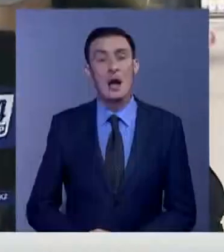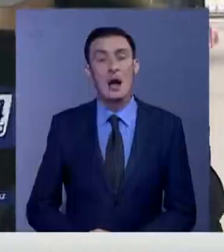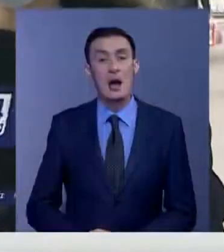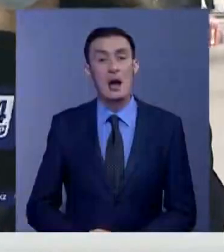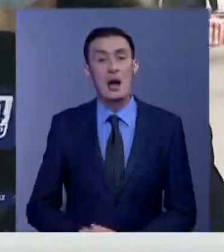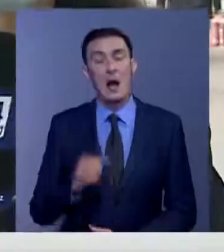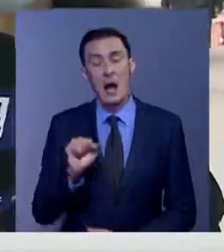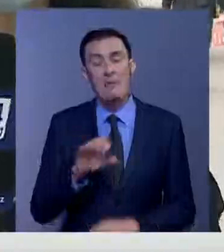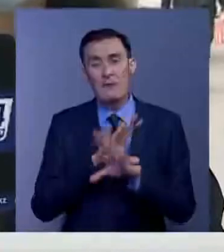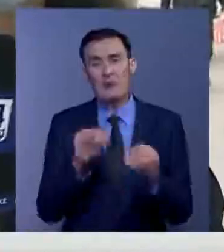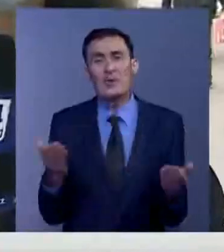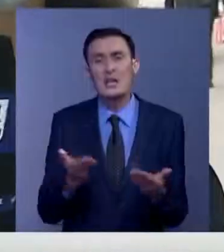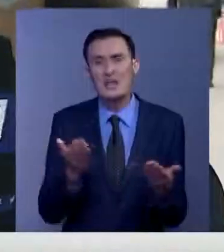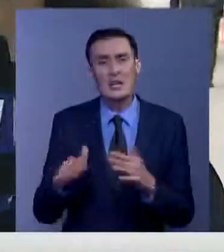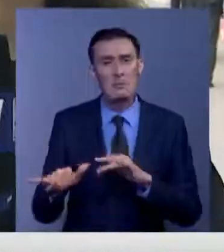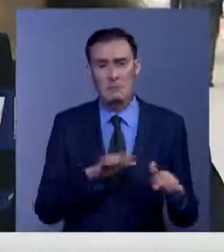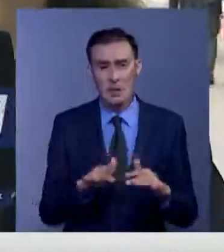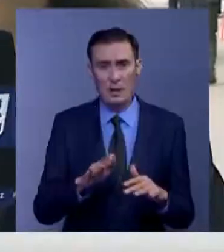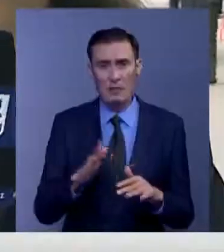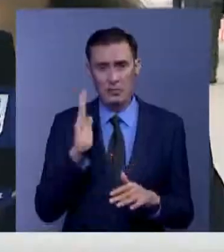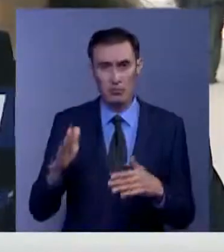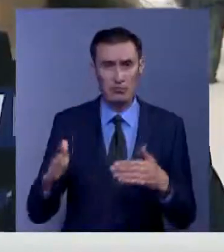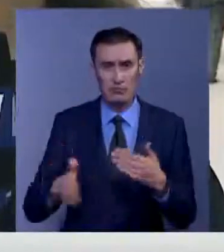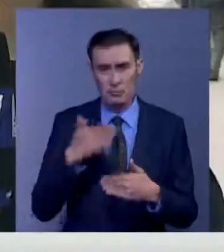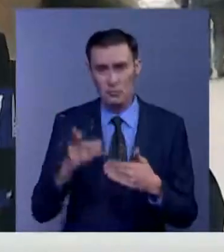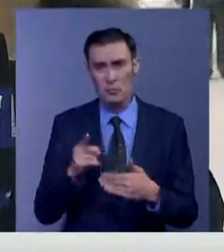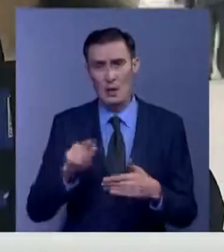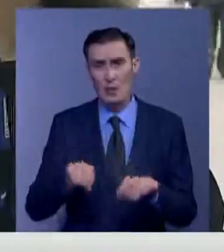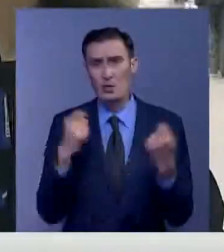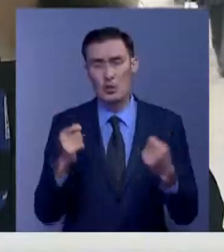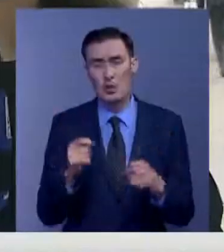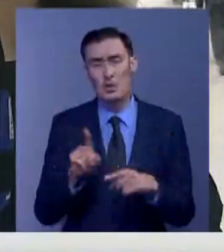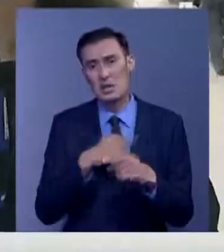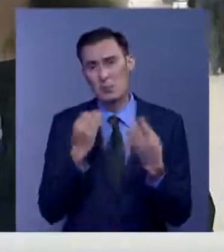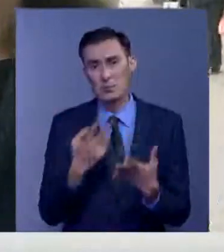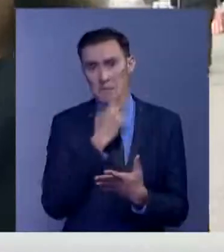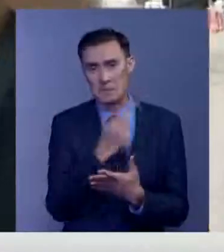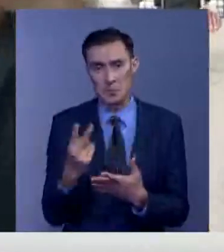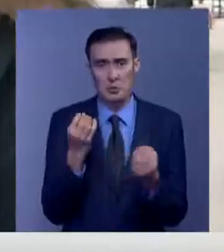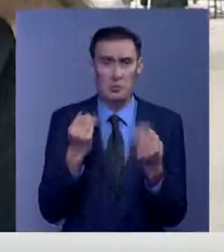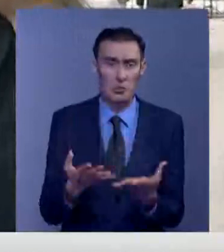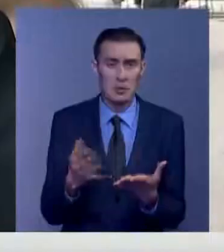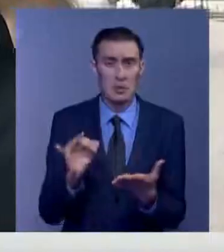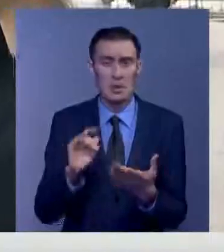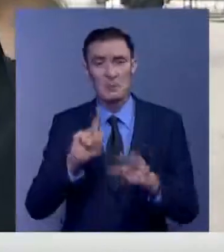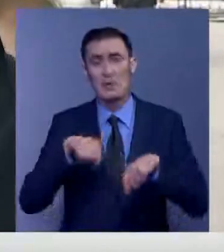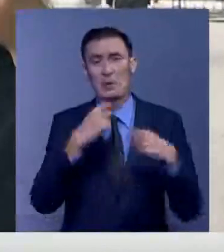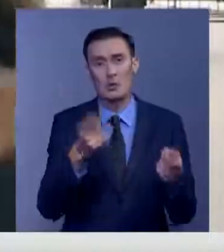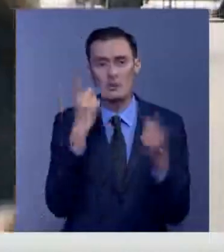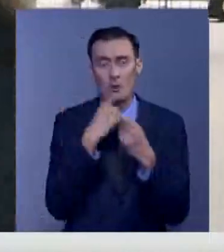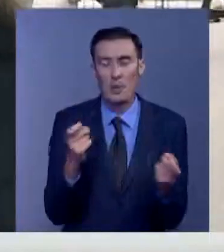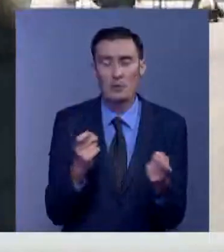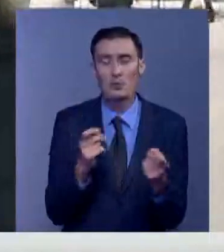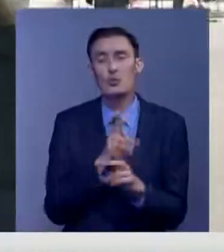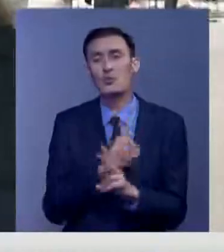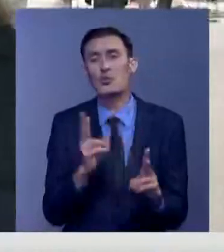я могу ответить. Да, Ира, вообще какие-то вот меры принимают и к нарушителям? Ну, как-то вы просто фиксируете, отдаете потом данные куда-то в органы,